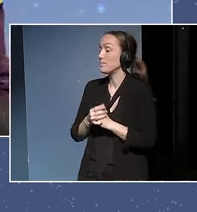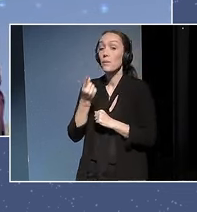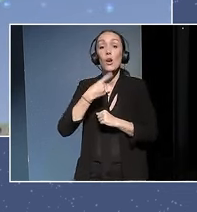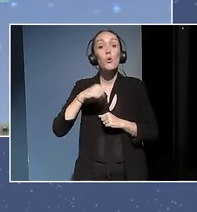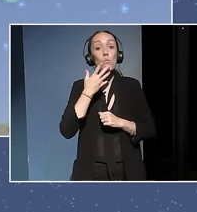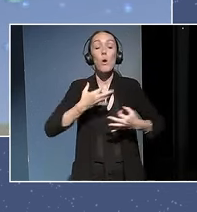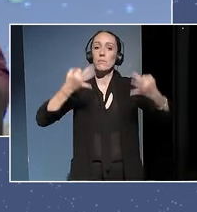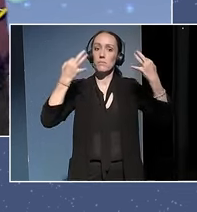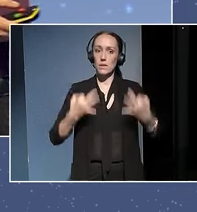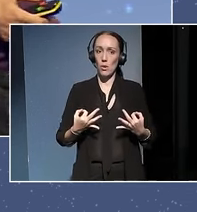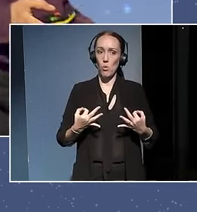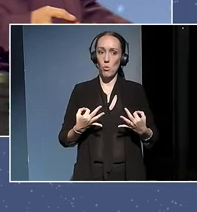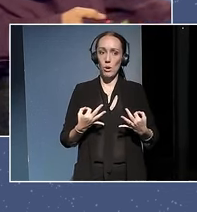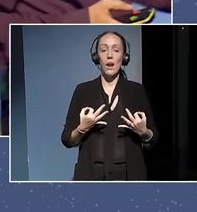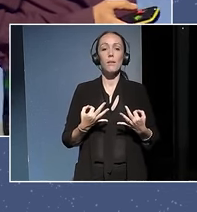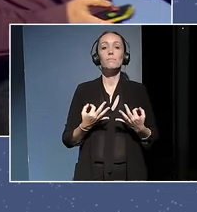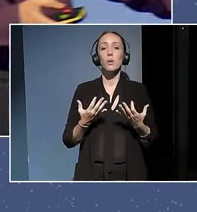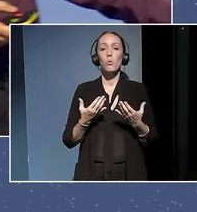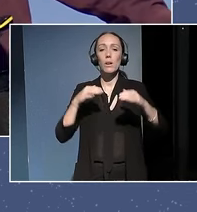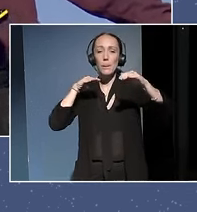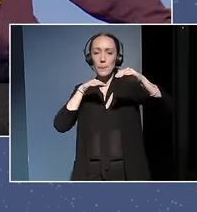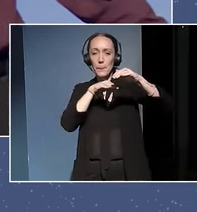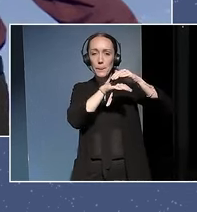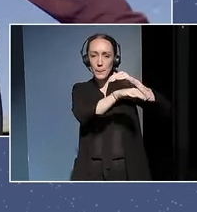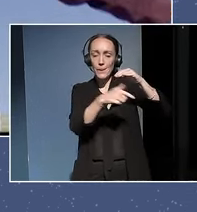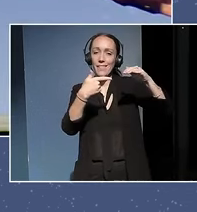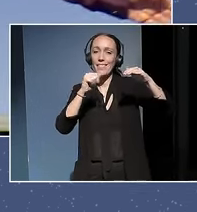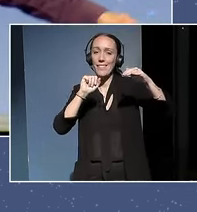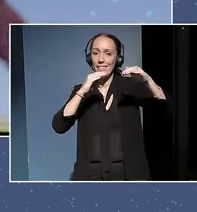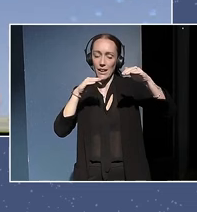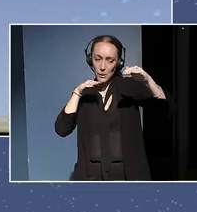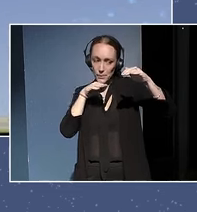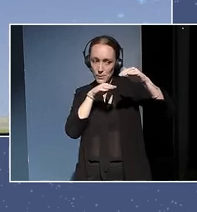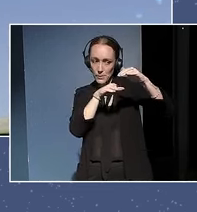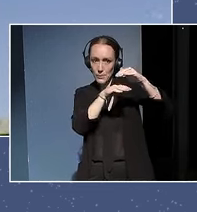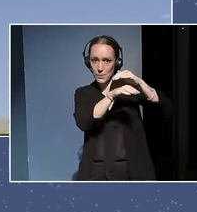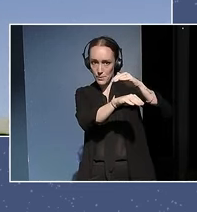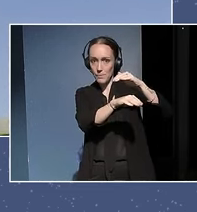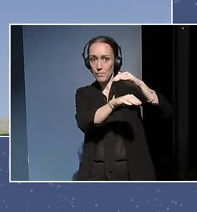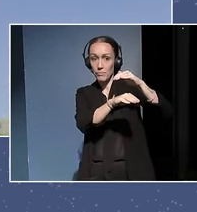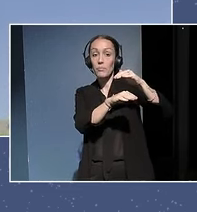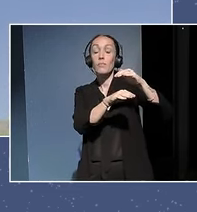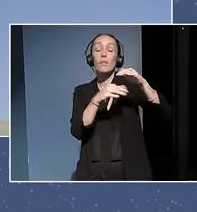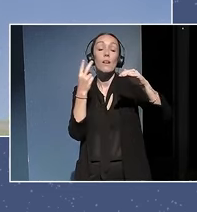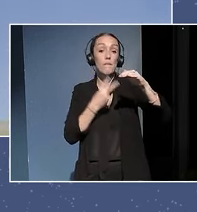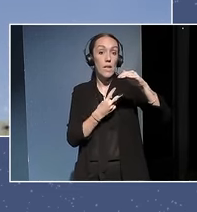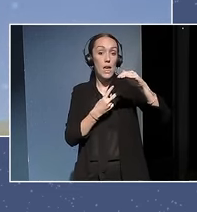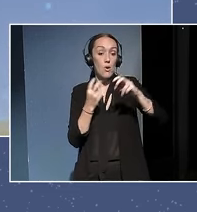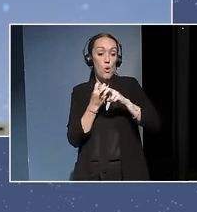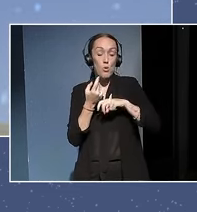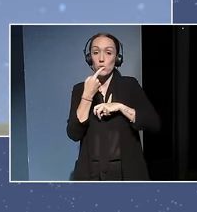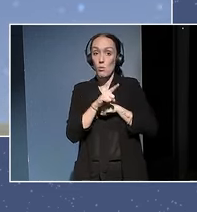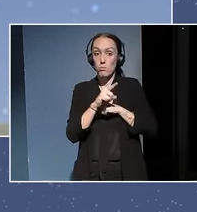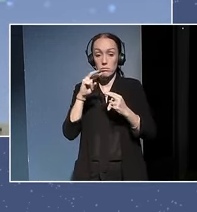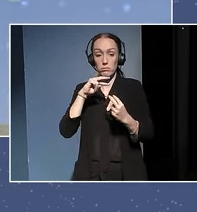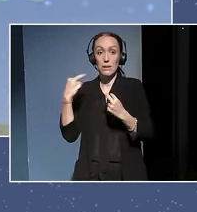Attack a questo cranio che ci offre delle ottime possibilità di riuscita perché è tridimensionale non è